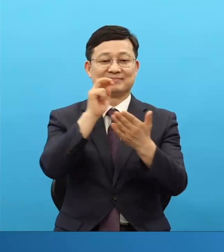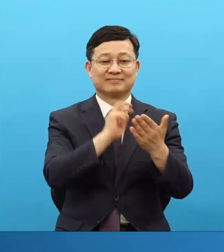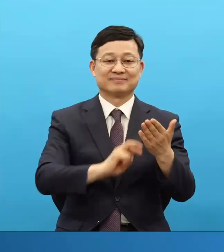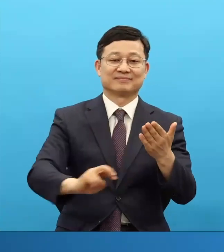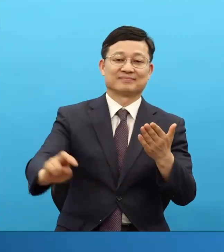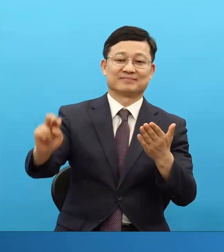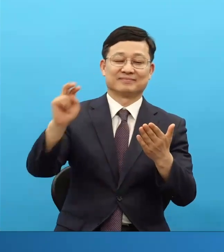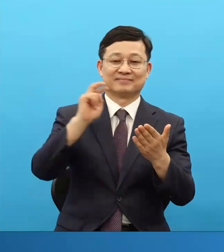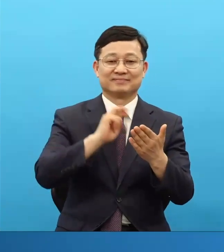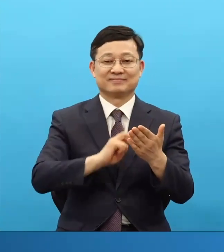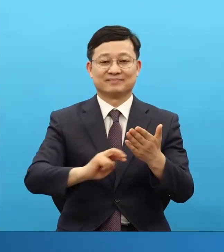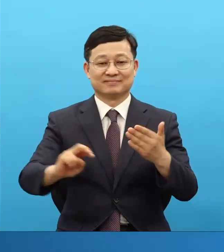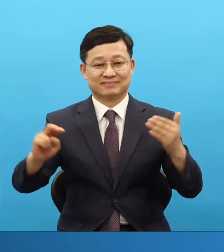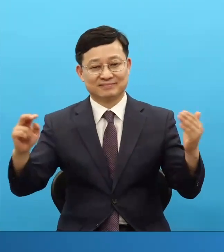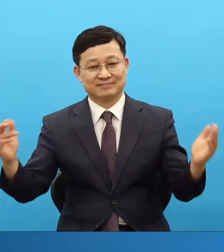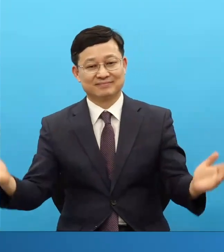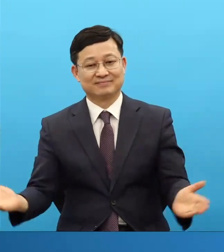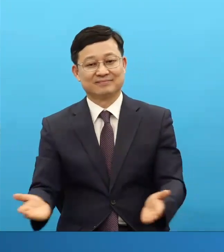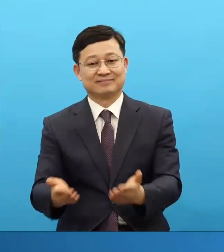구주를